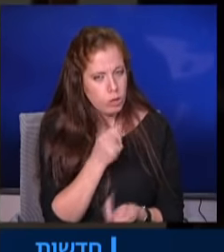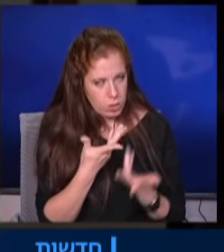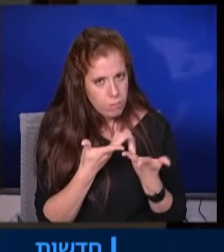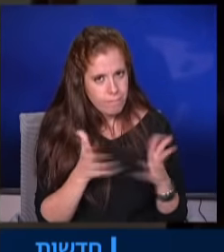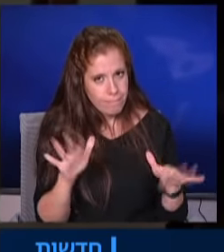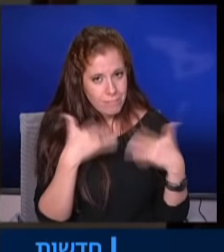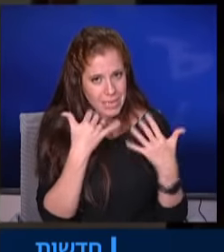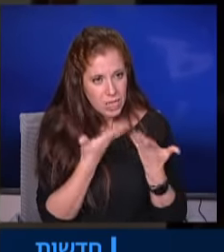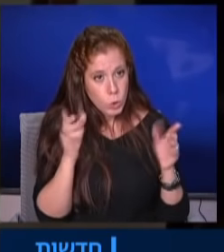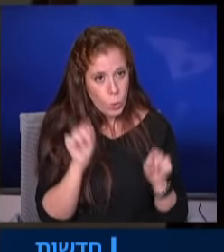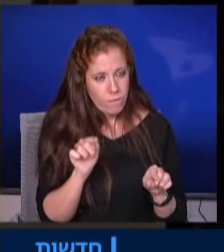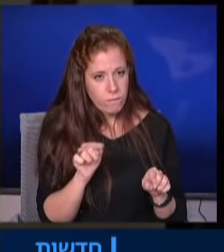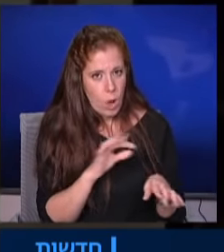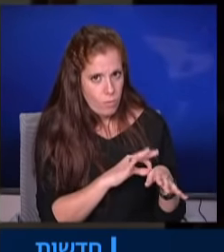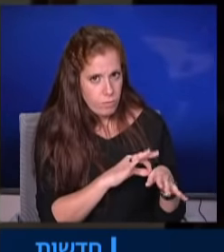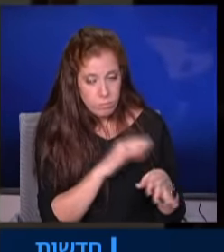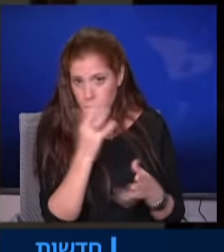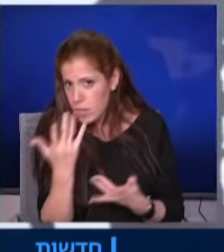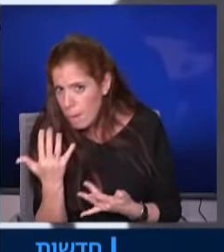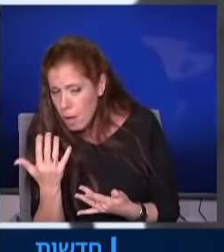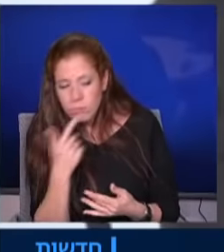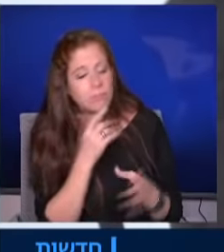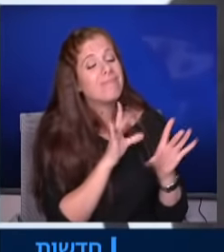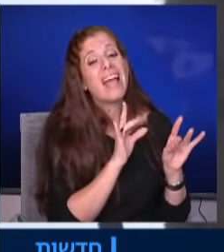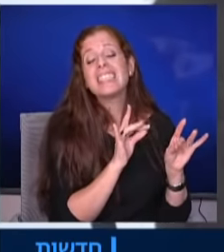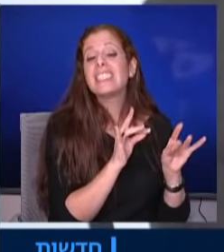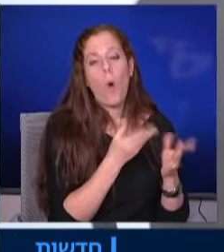שונים. כן. כמה אתם יודעות להגיד? עשרות.